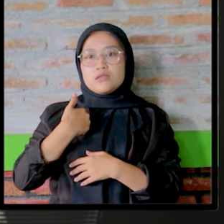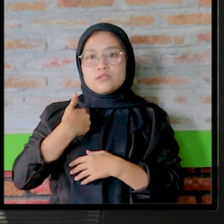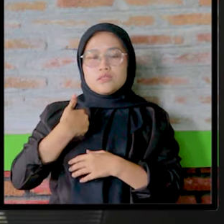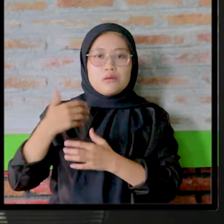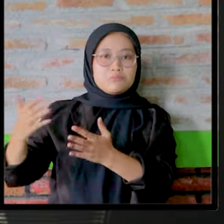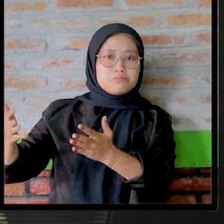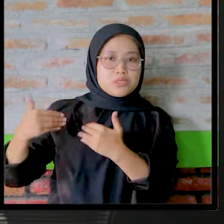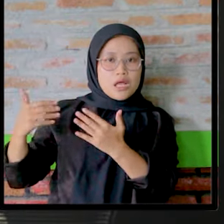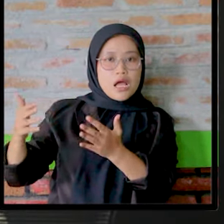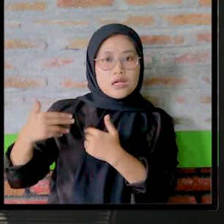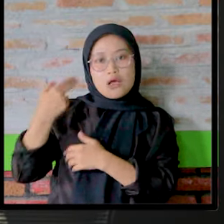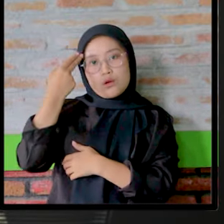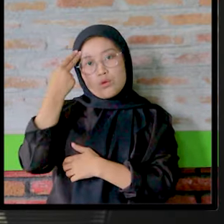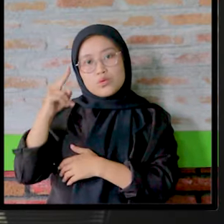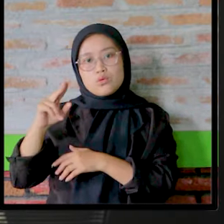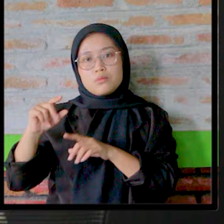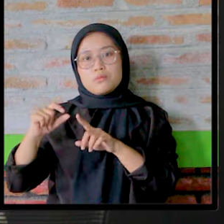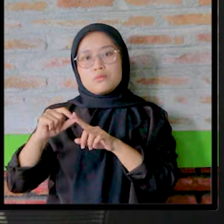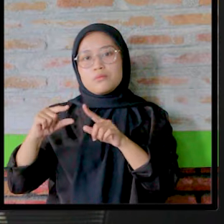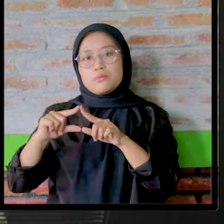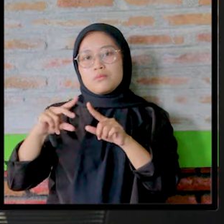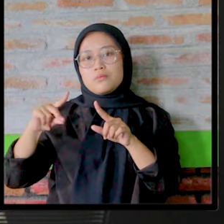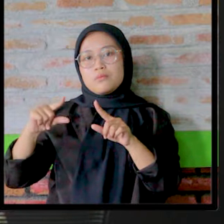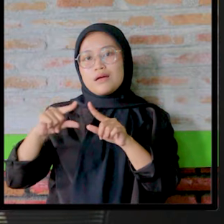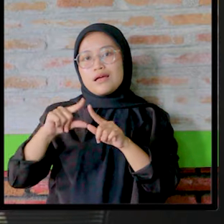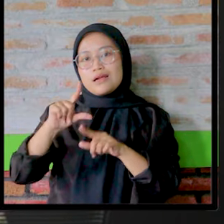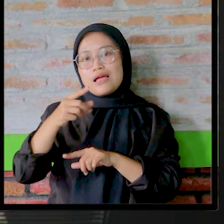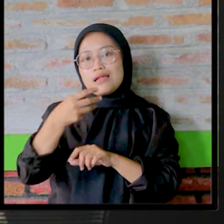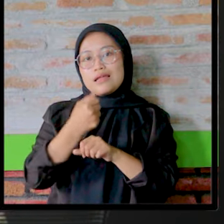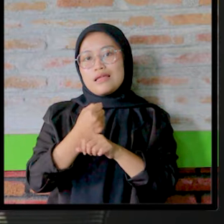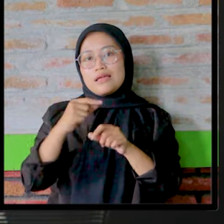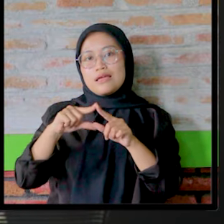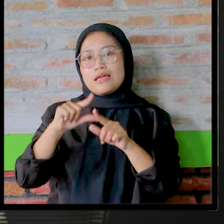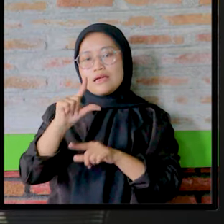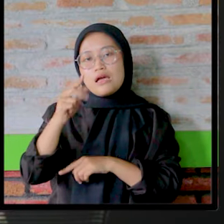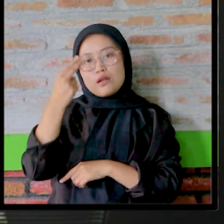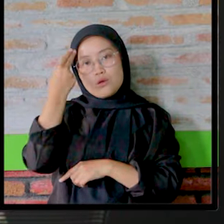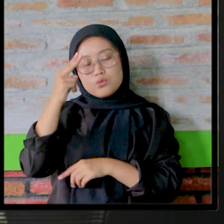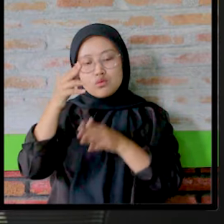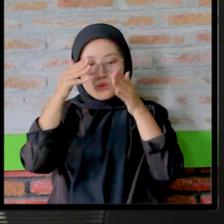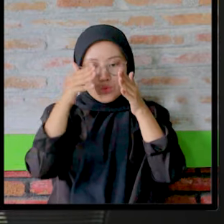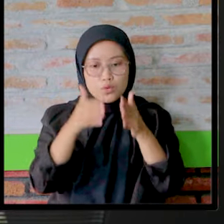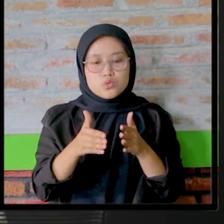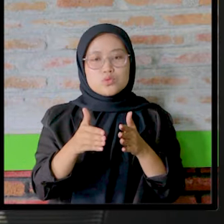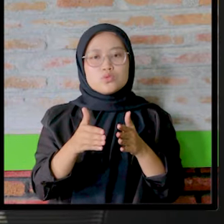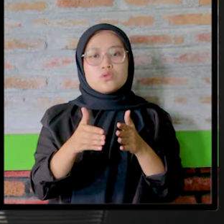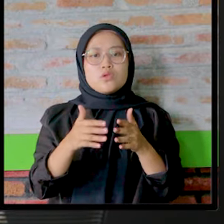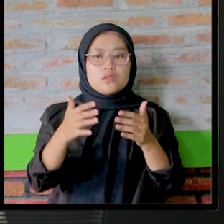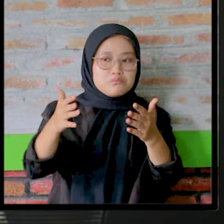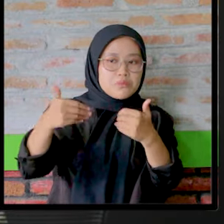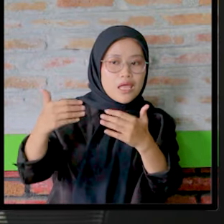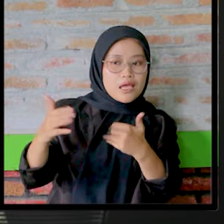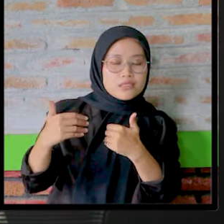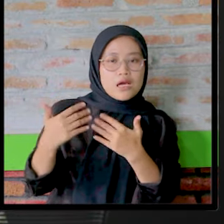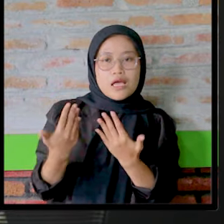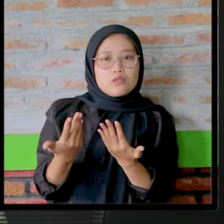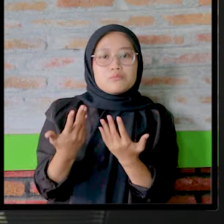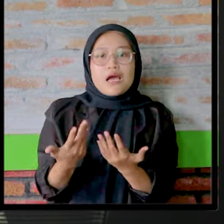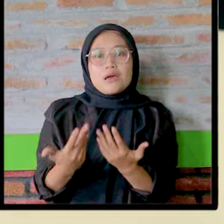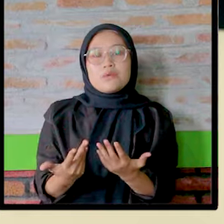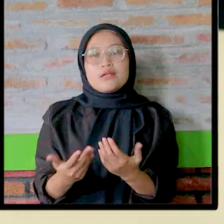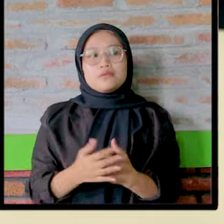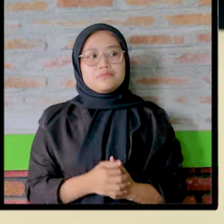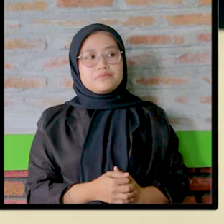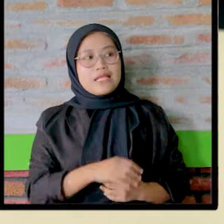untuk paralegal begitu Ibu khusus di ee apa lakukan untuk pengkaderan itu atau bagaimana ibu